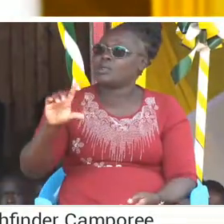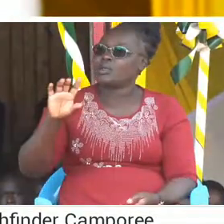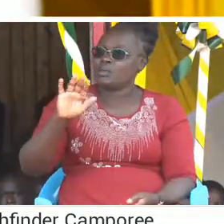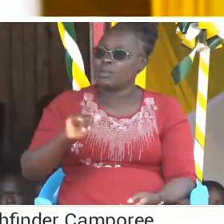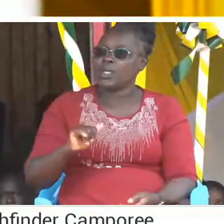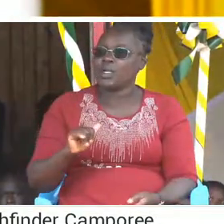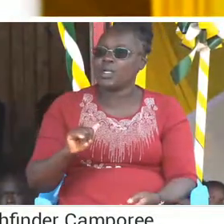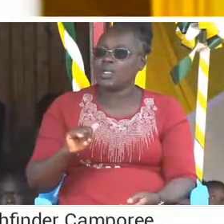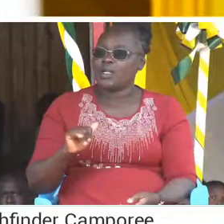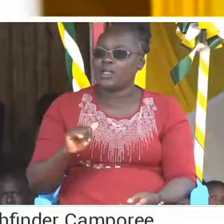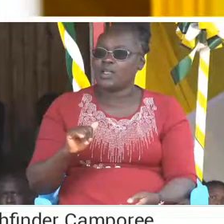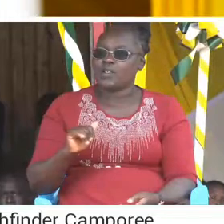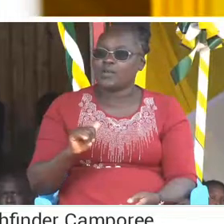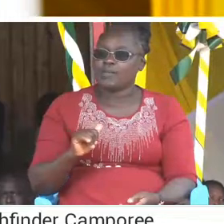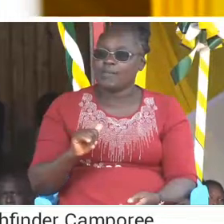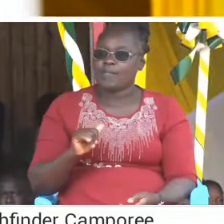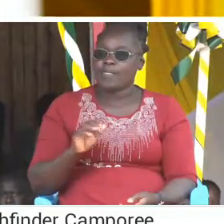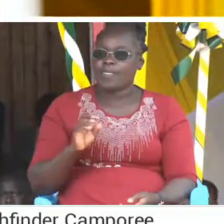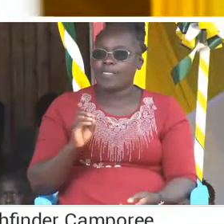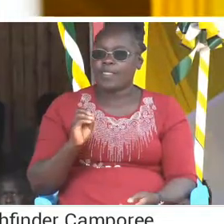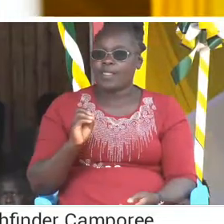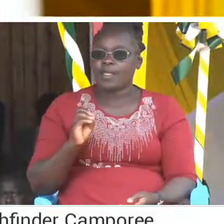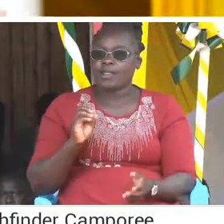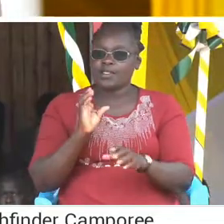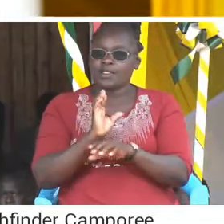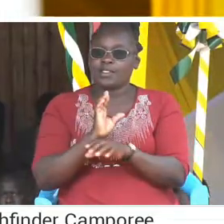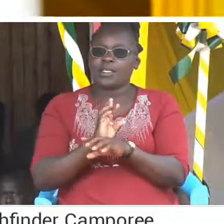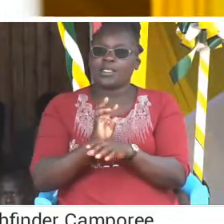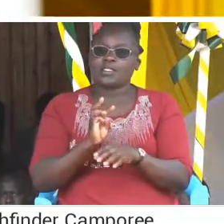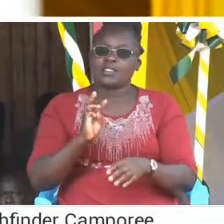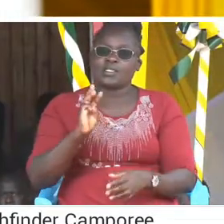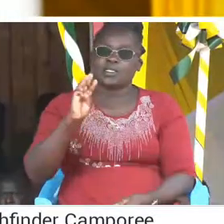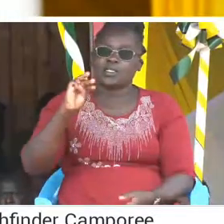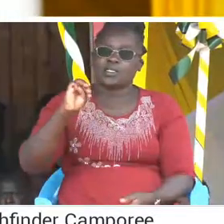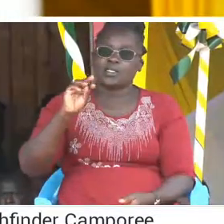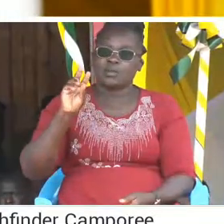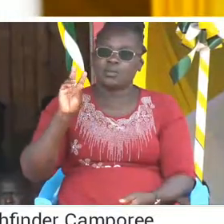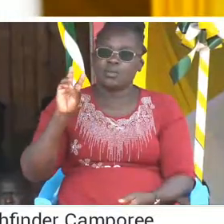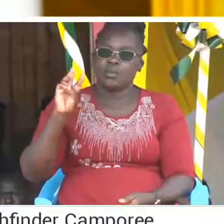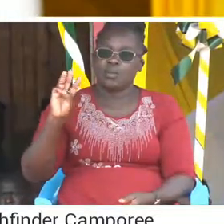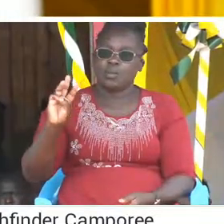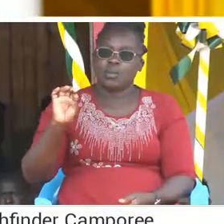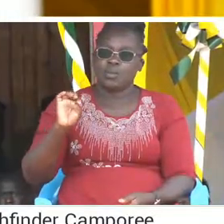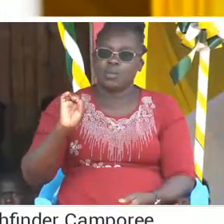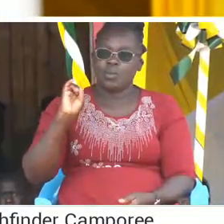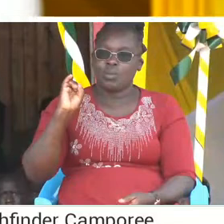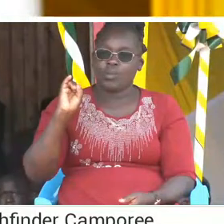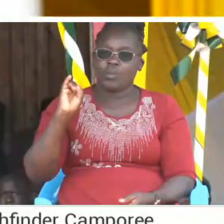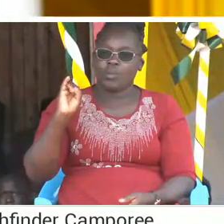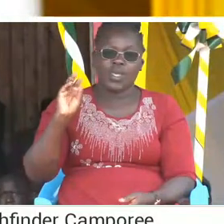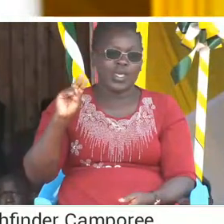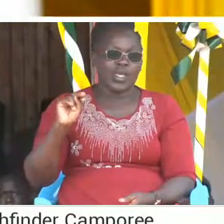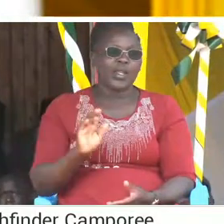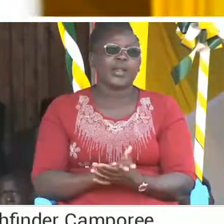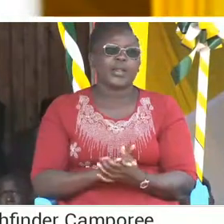Tuloi, Sabbath School ni Mwein. Asanteni sana na mweze kubarikiwa. Kwa hivyo nitachukua nafasi